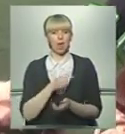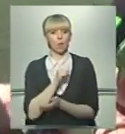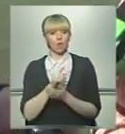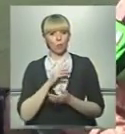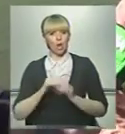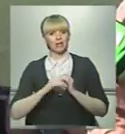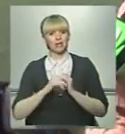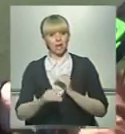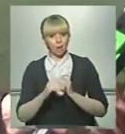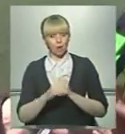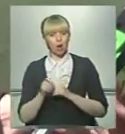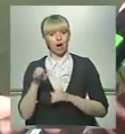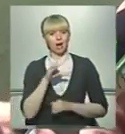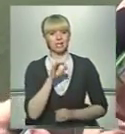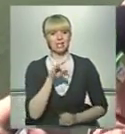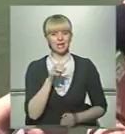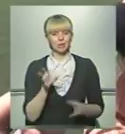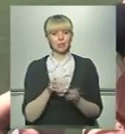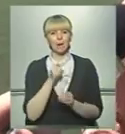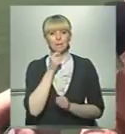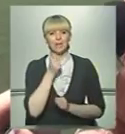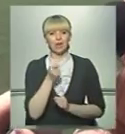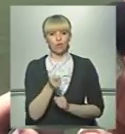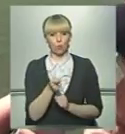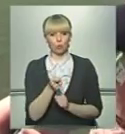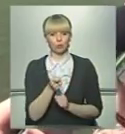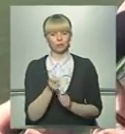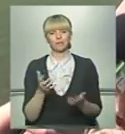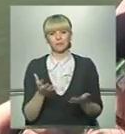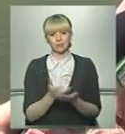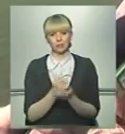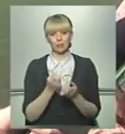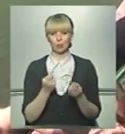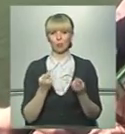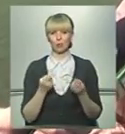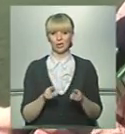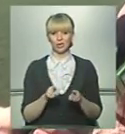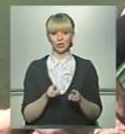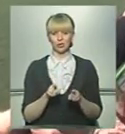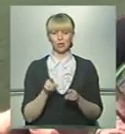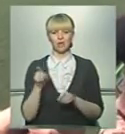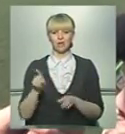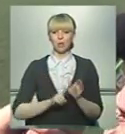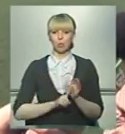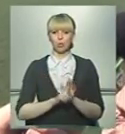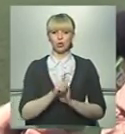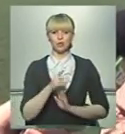бути на полі, а Сергій з мікрофоном. Вийшло по-іншому.